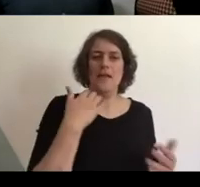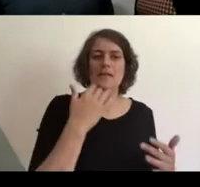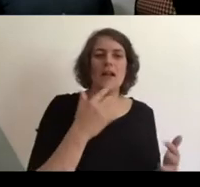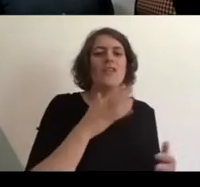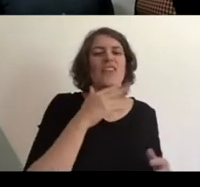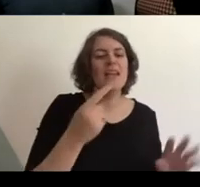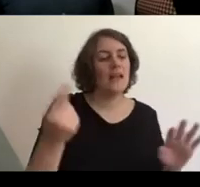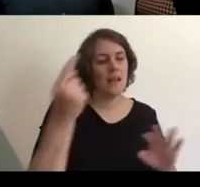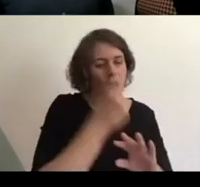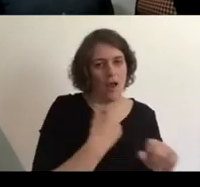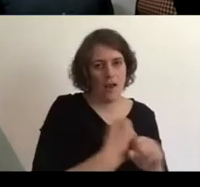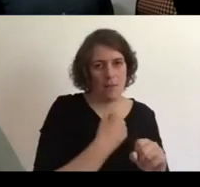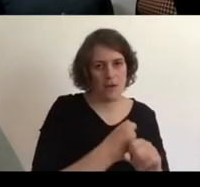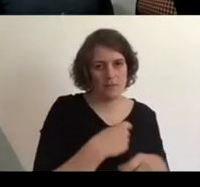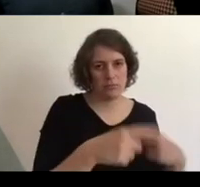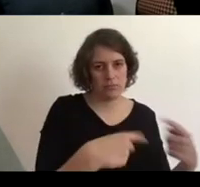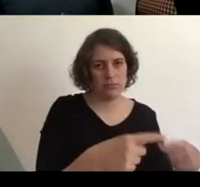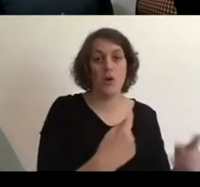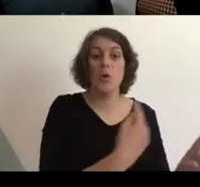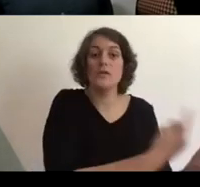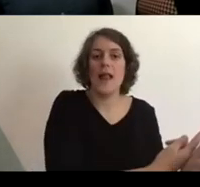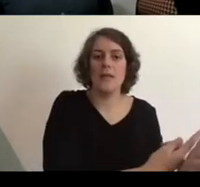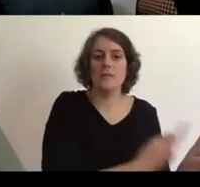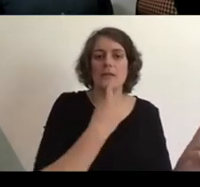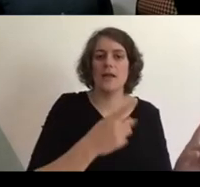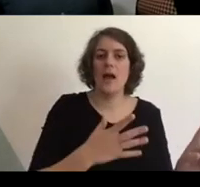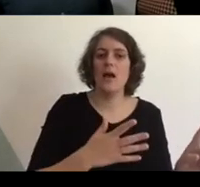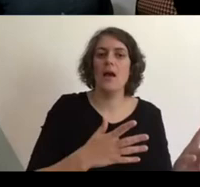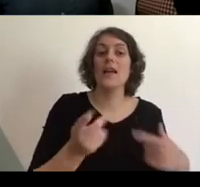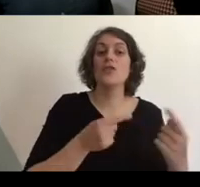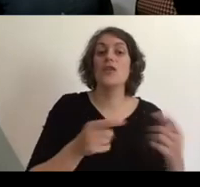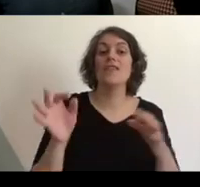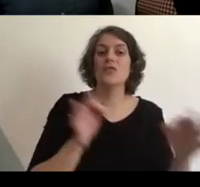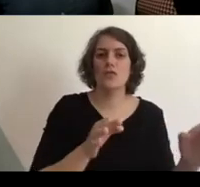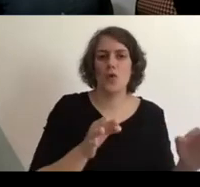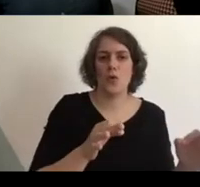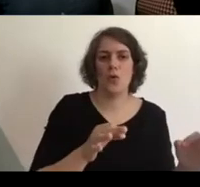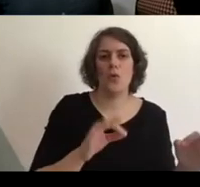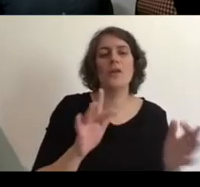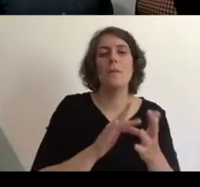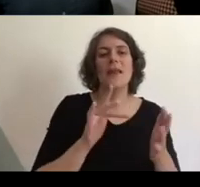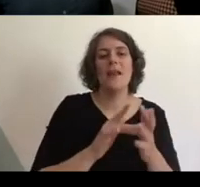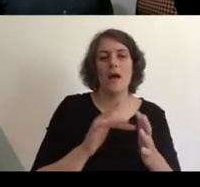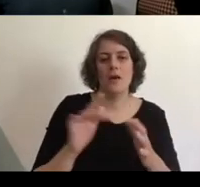haben sich aber wirklich bewusst mit ihrer Geschäftsführung und mit mittleren